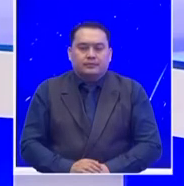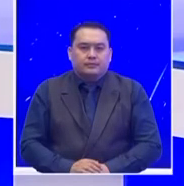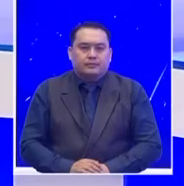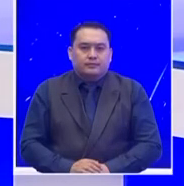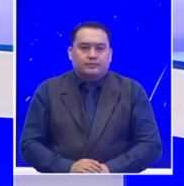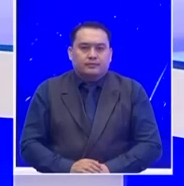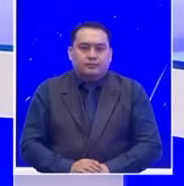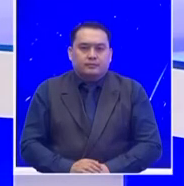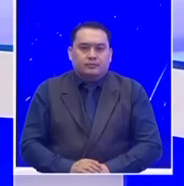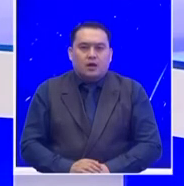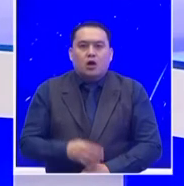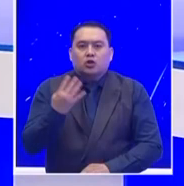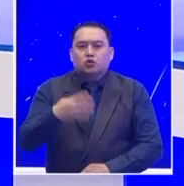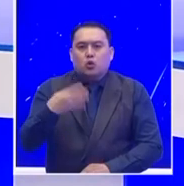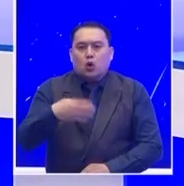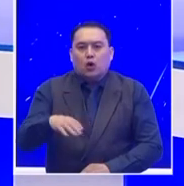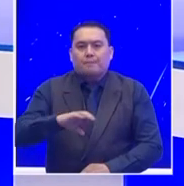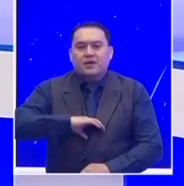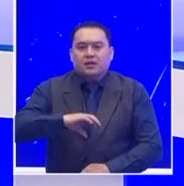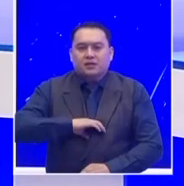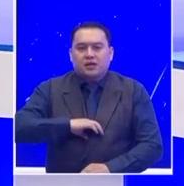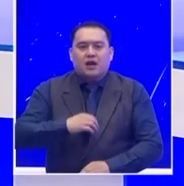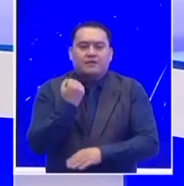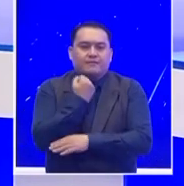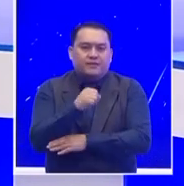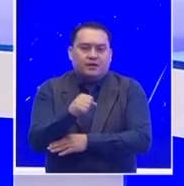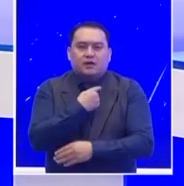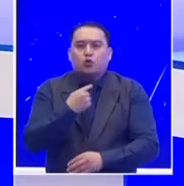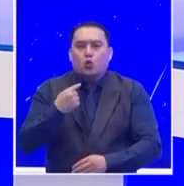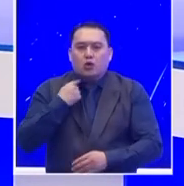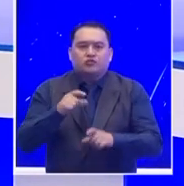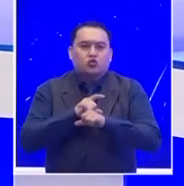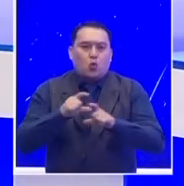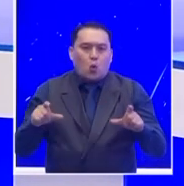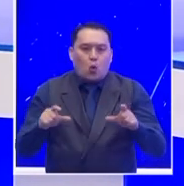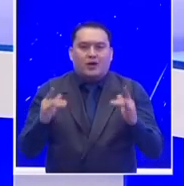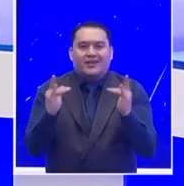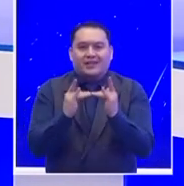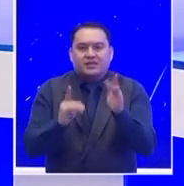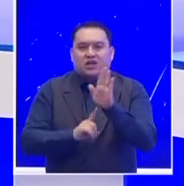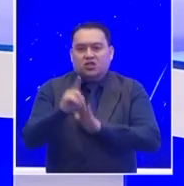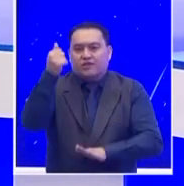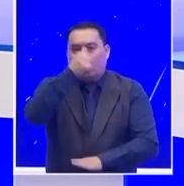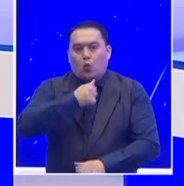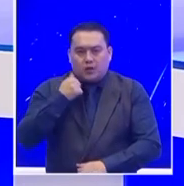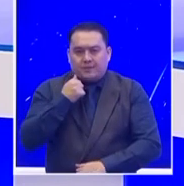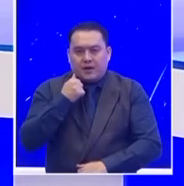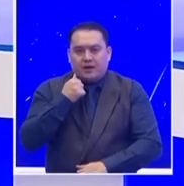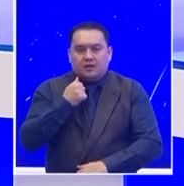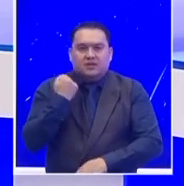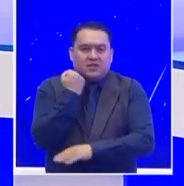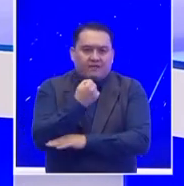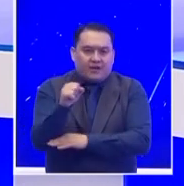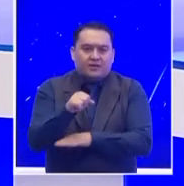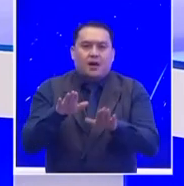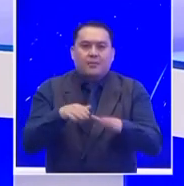Богатый урожай. Более 40 медалей удостоились воспитанники Талдыкурганской спортивной школы-интернат с начала года. Атлеты завоевали